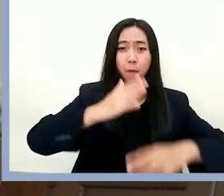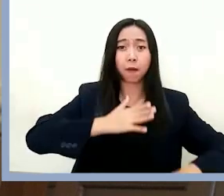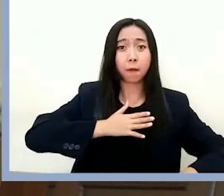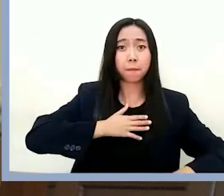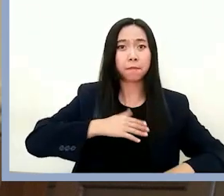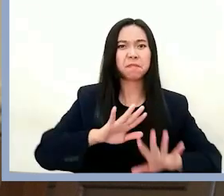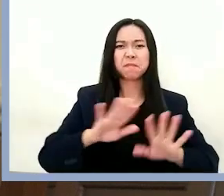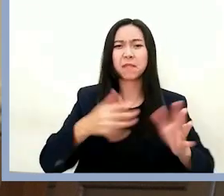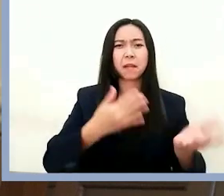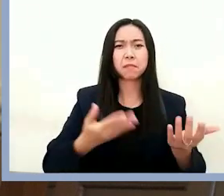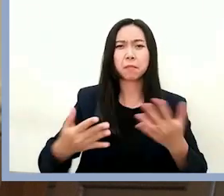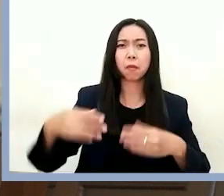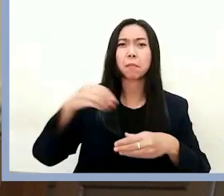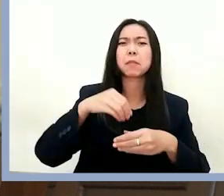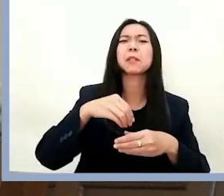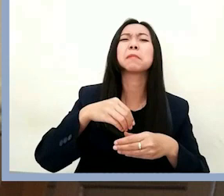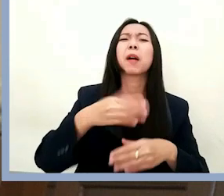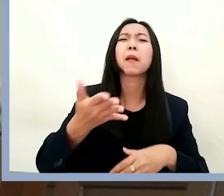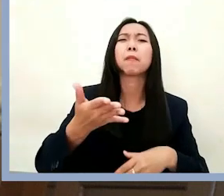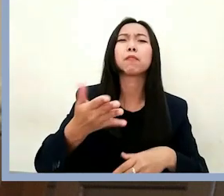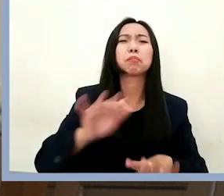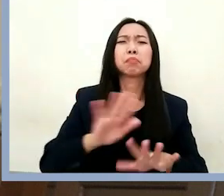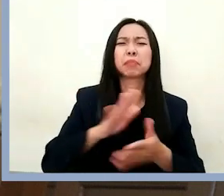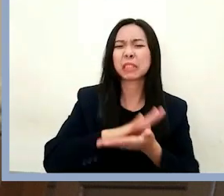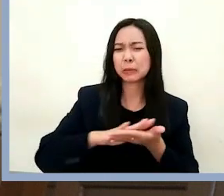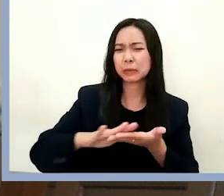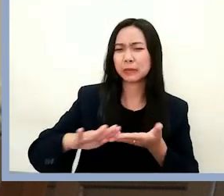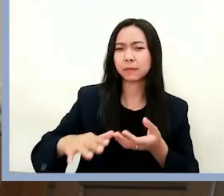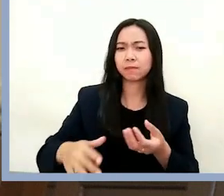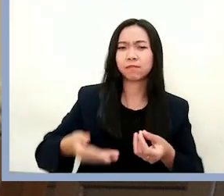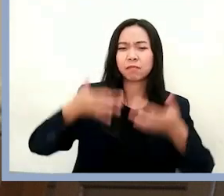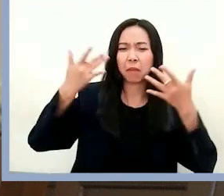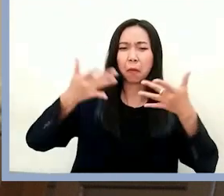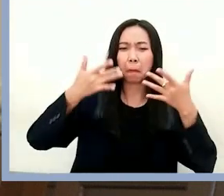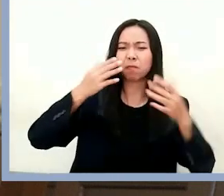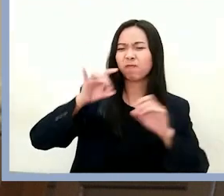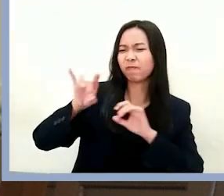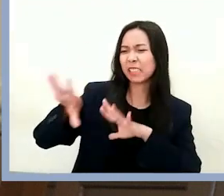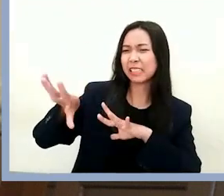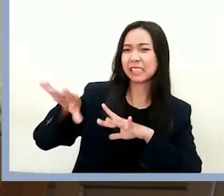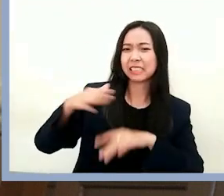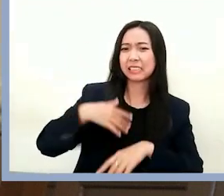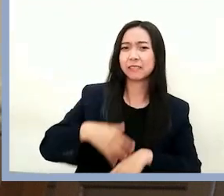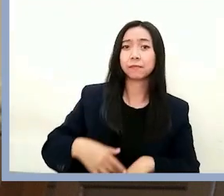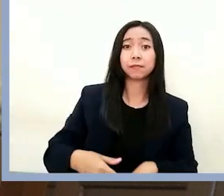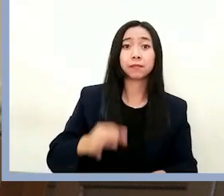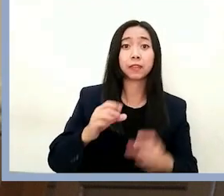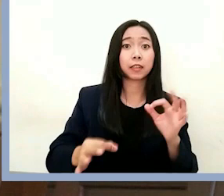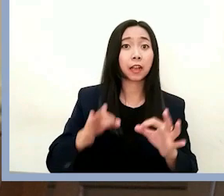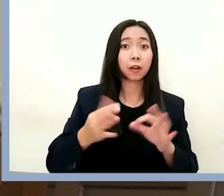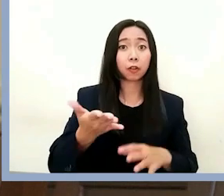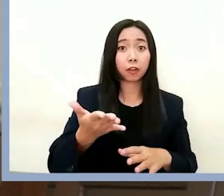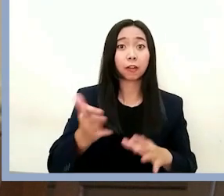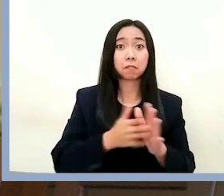membawa persembahanmu yang tidak sungguh sebab baunya adalah kekejian bagiku kalau kamu merayakan bulan baru dan Sabat